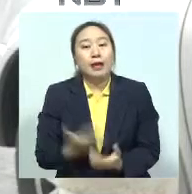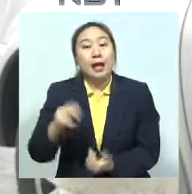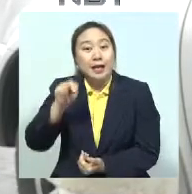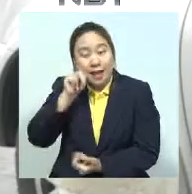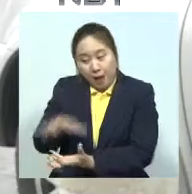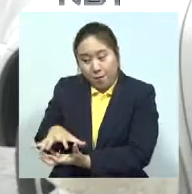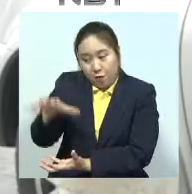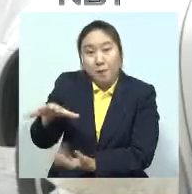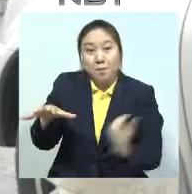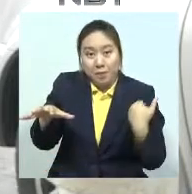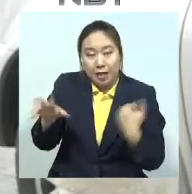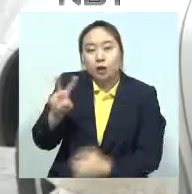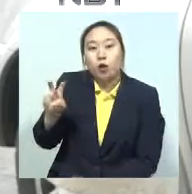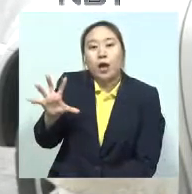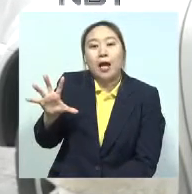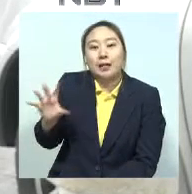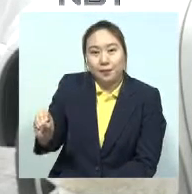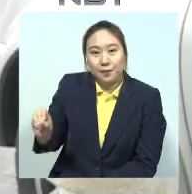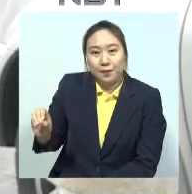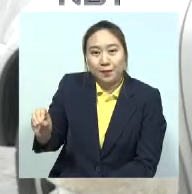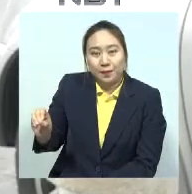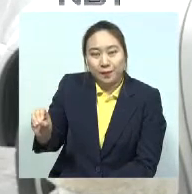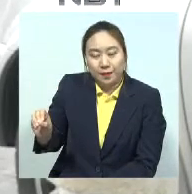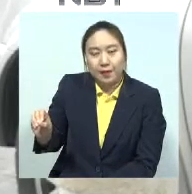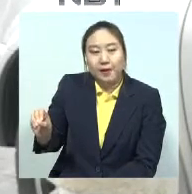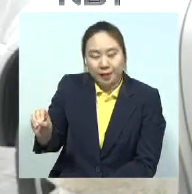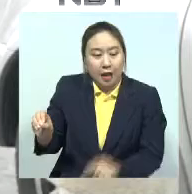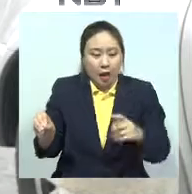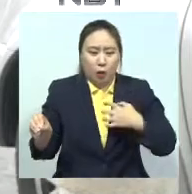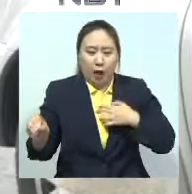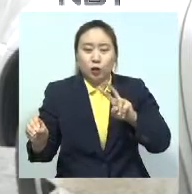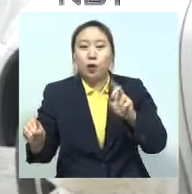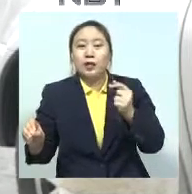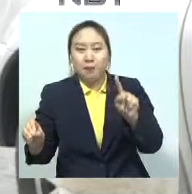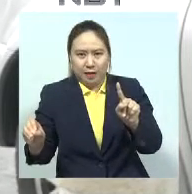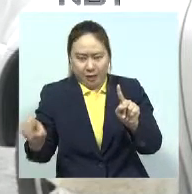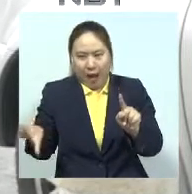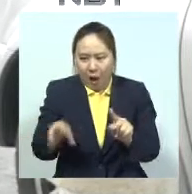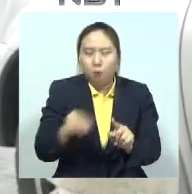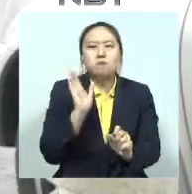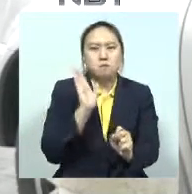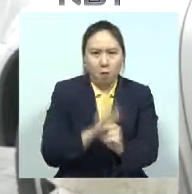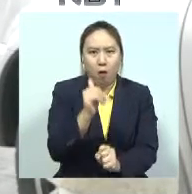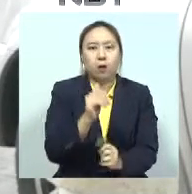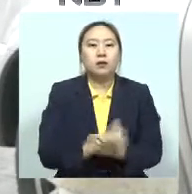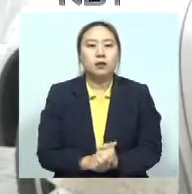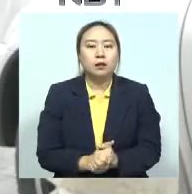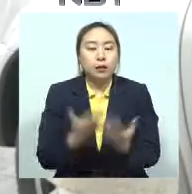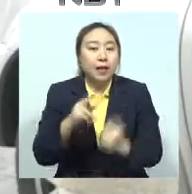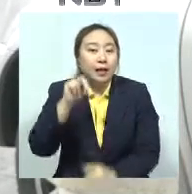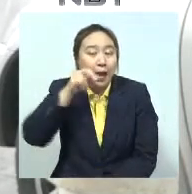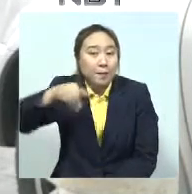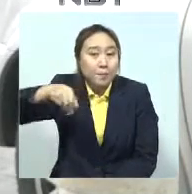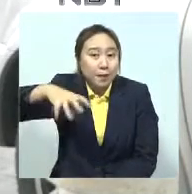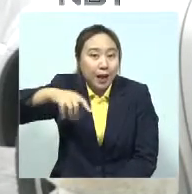อยู่เนี่ย250ล้านนะครับซึ่งก็เพียงพออยู่แล้วนะครับถ้าพูดถึงการประปาเนี่ยบริเว